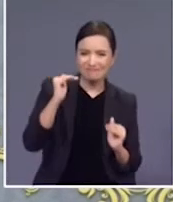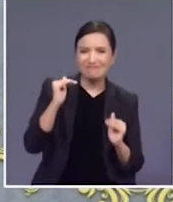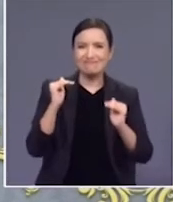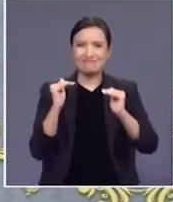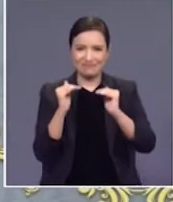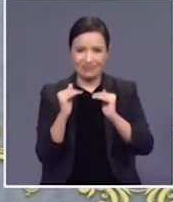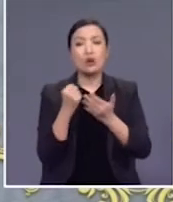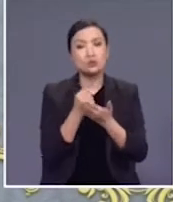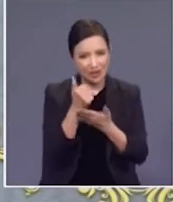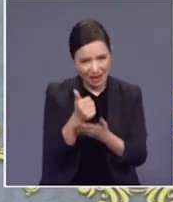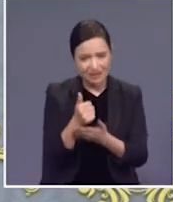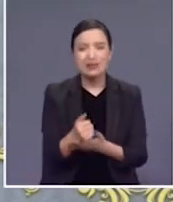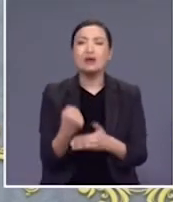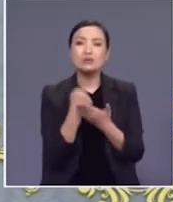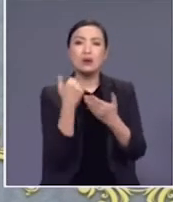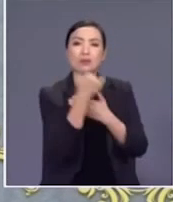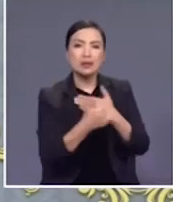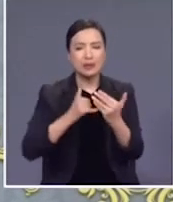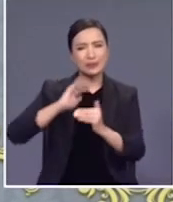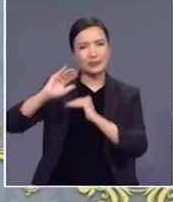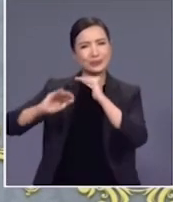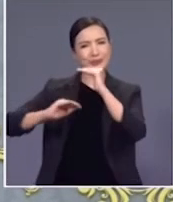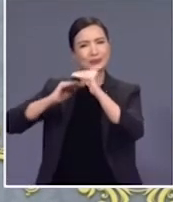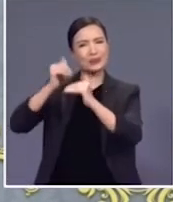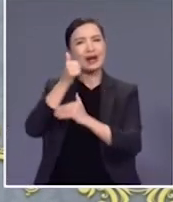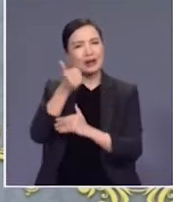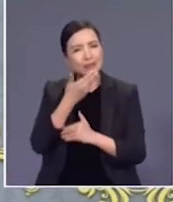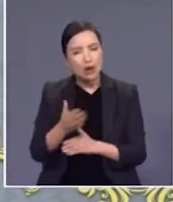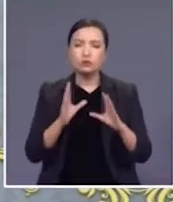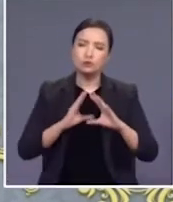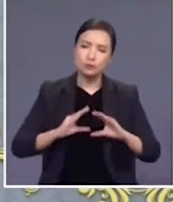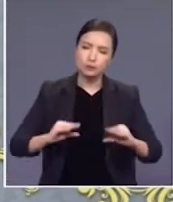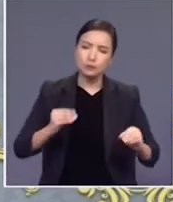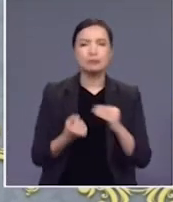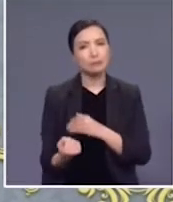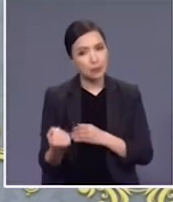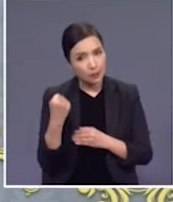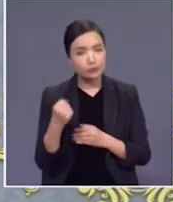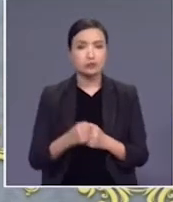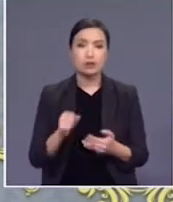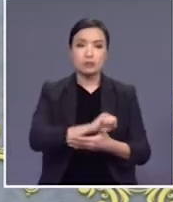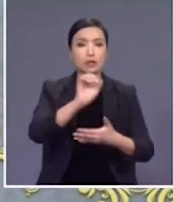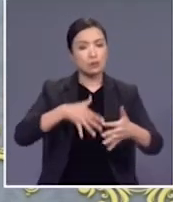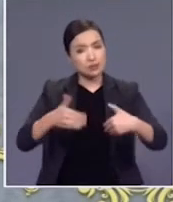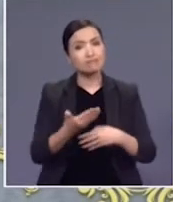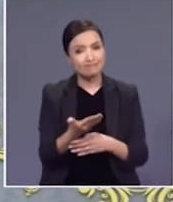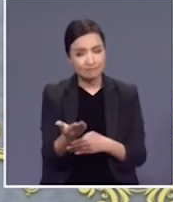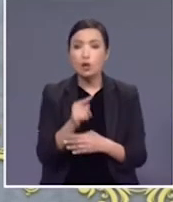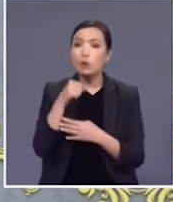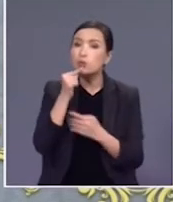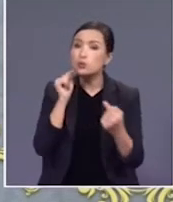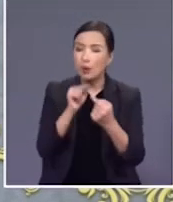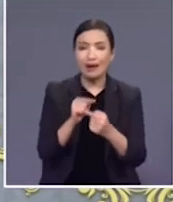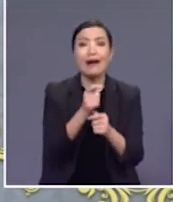นจะทำให้ประเทศสามารถเติบโตได้อย่างยั่งยืนมีความสงบสุขมั่นคงพี่น้องประชาชนครับเมื่อเราพูดถึงภาคเกษต